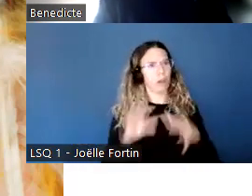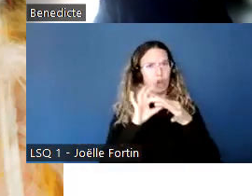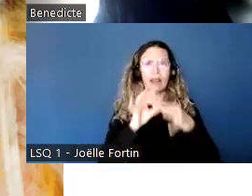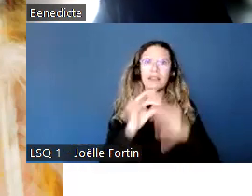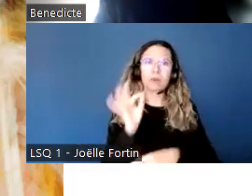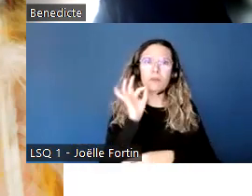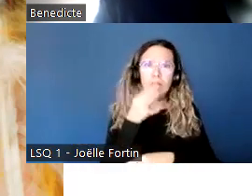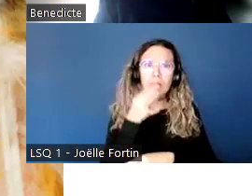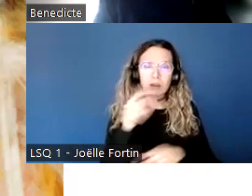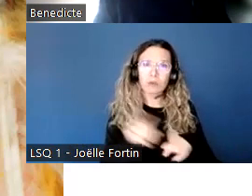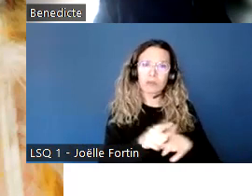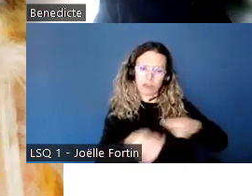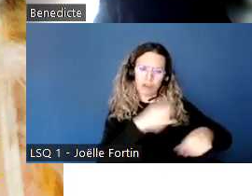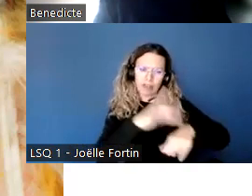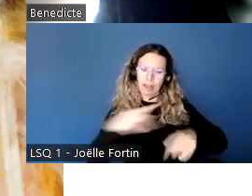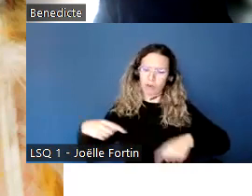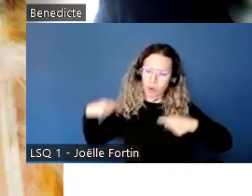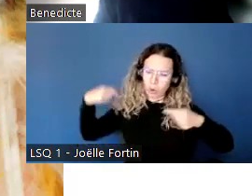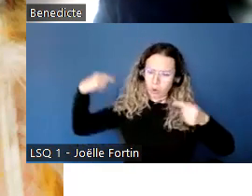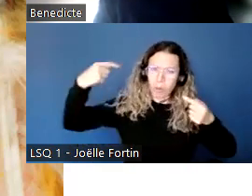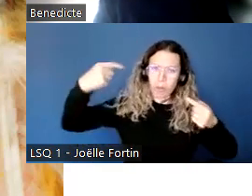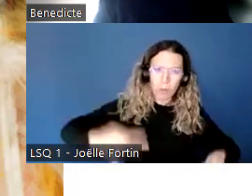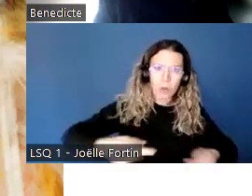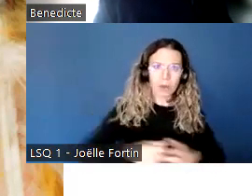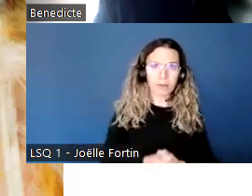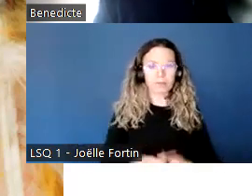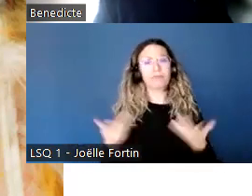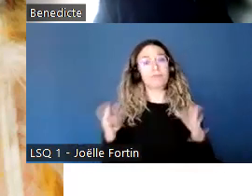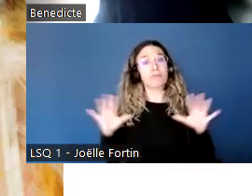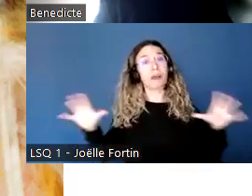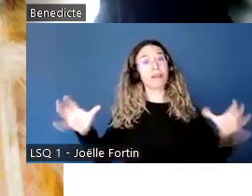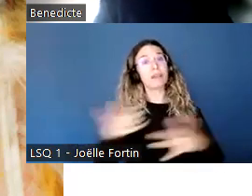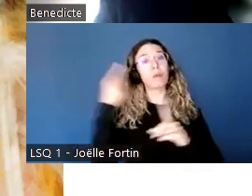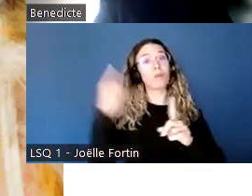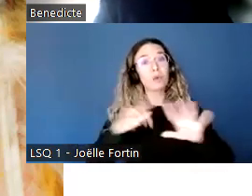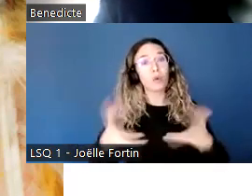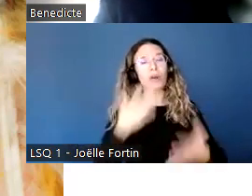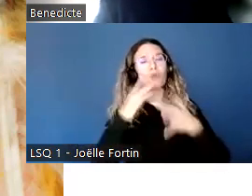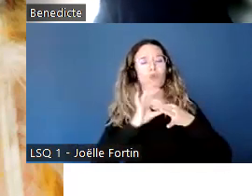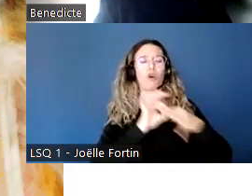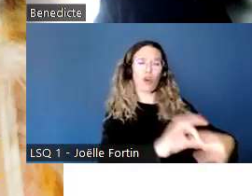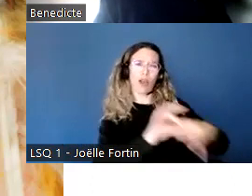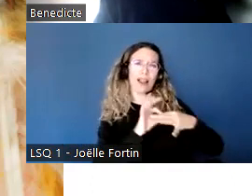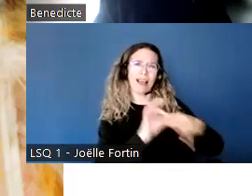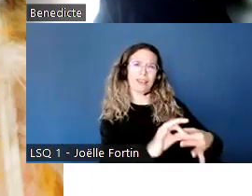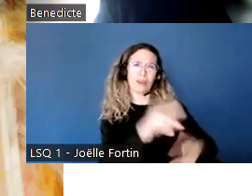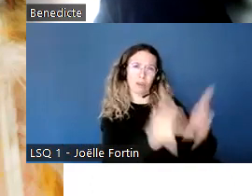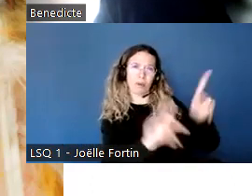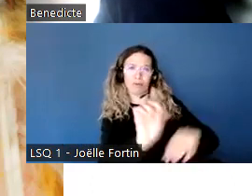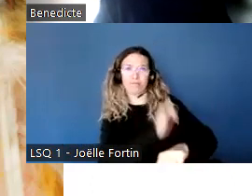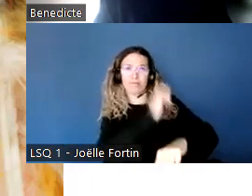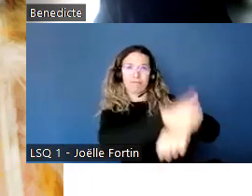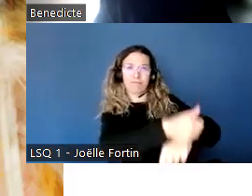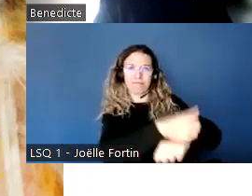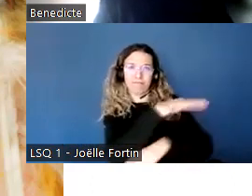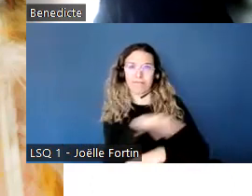leur gestion de cette terre à travers les âges. Et ensemble, nous cherchons à établir une relation avec les premiers peuples, les peuples originels de